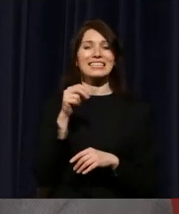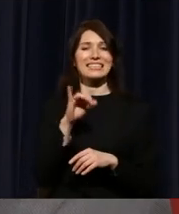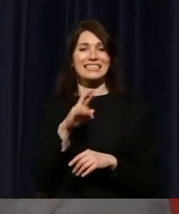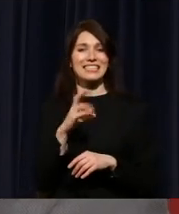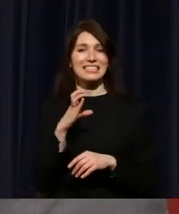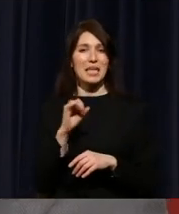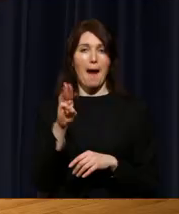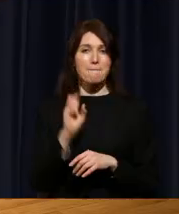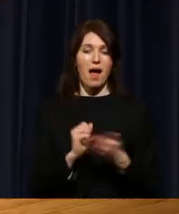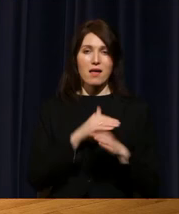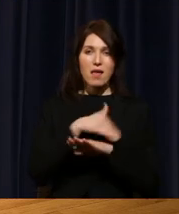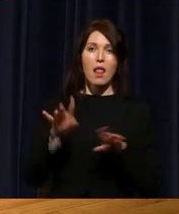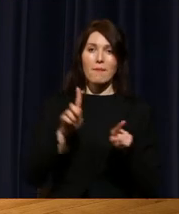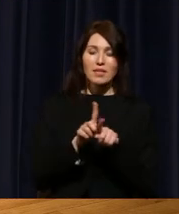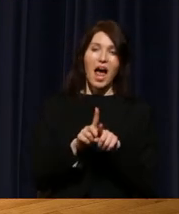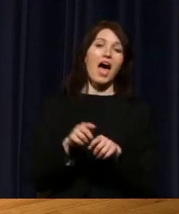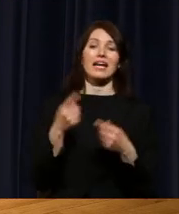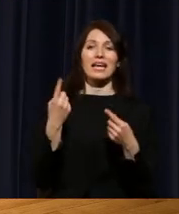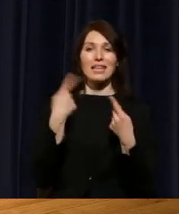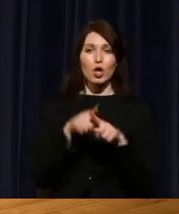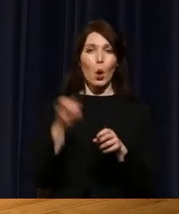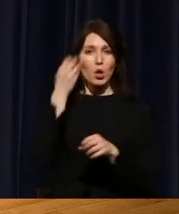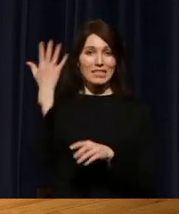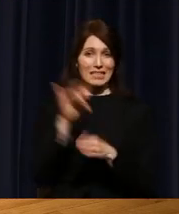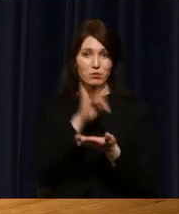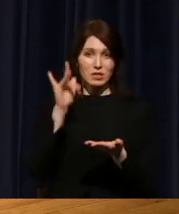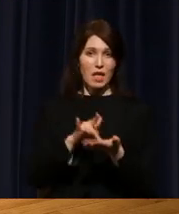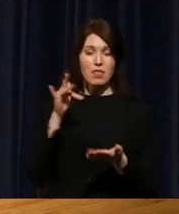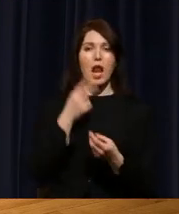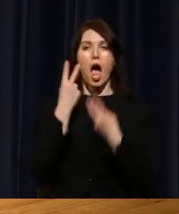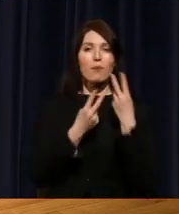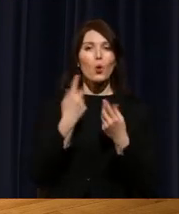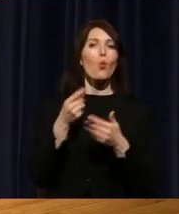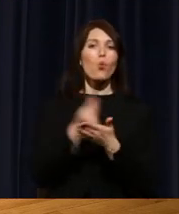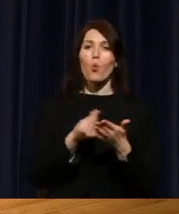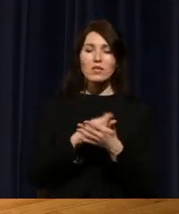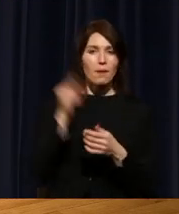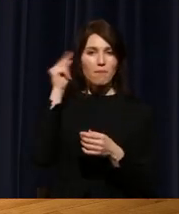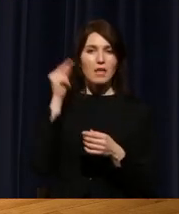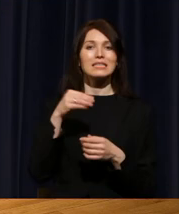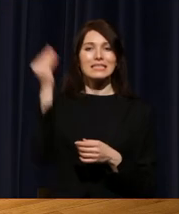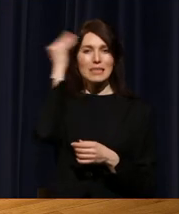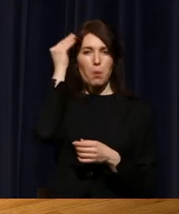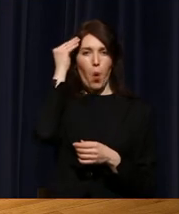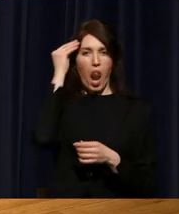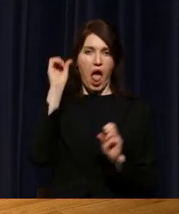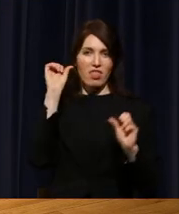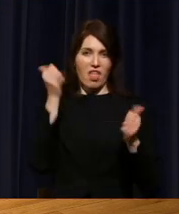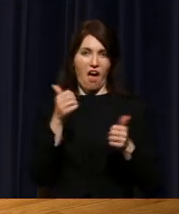klīniska, tad medicīnas tehnoloģija un izglītība centrā. Paskatīties, ko nozīmē studijas simulētā vidē,